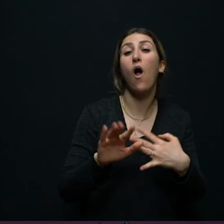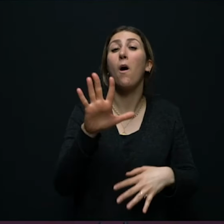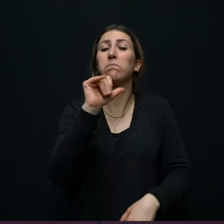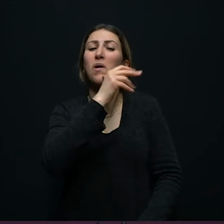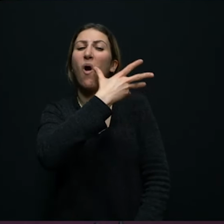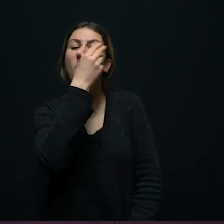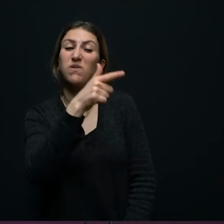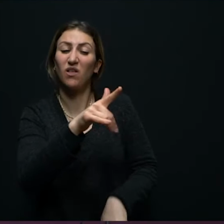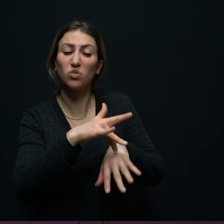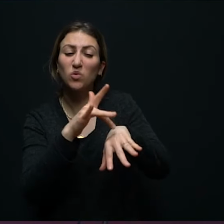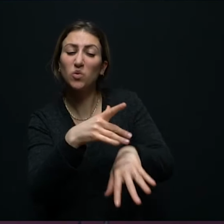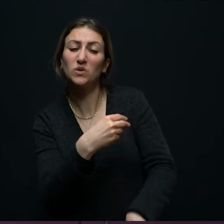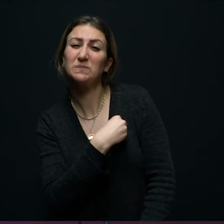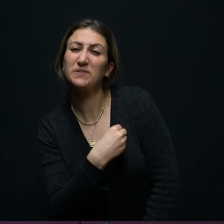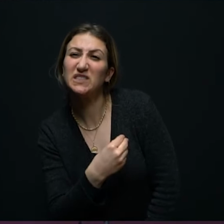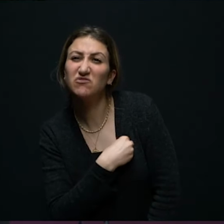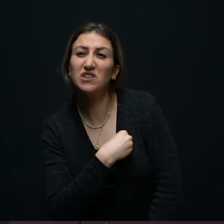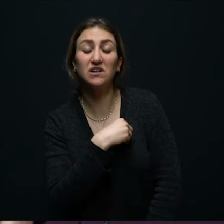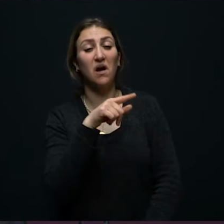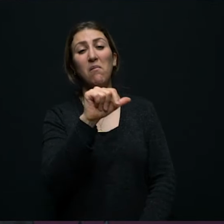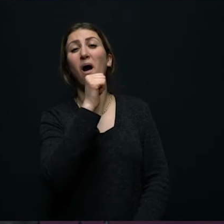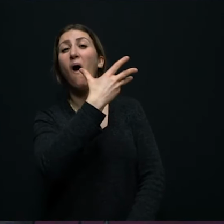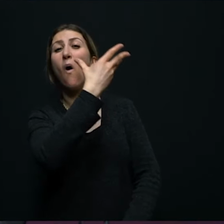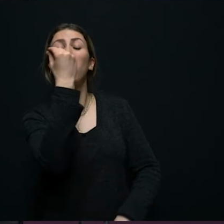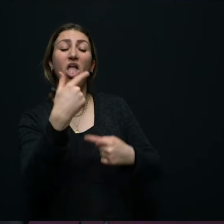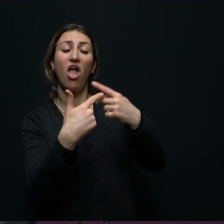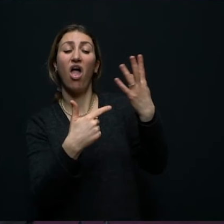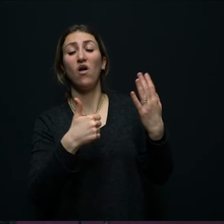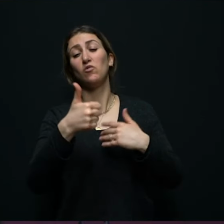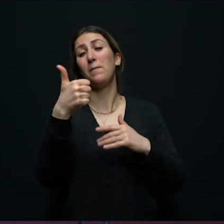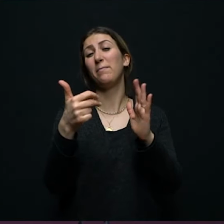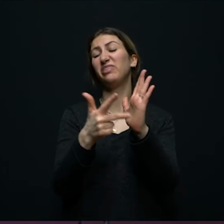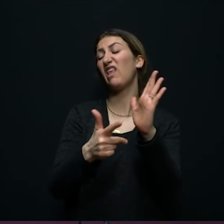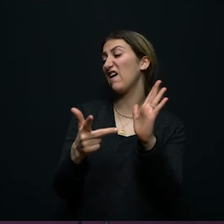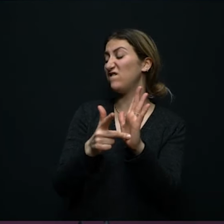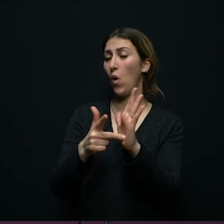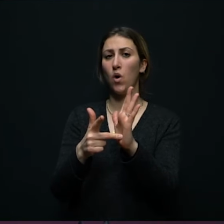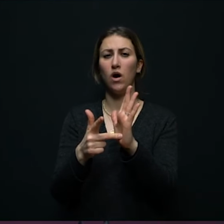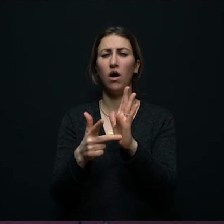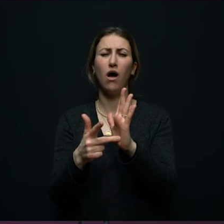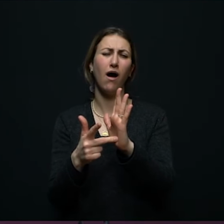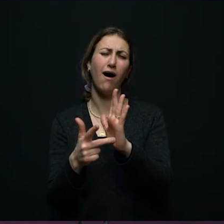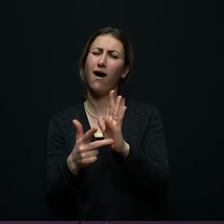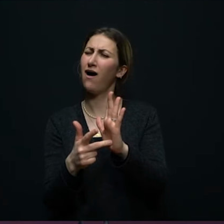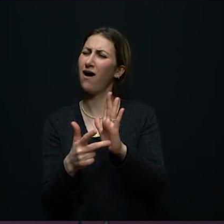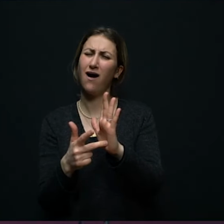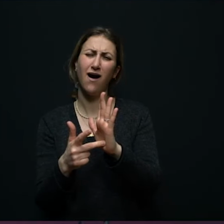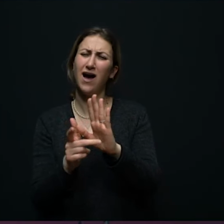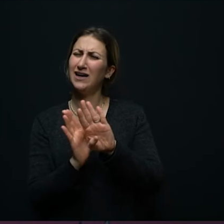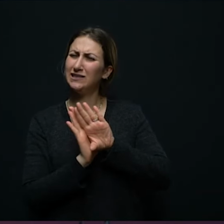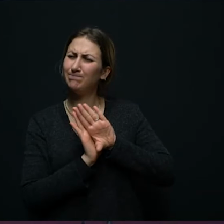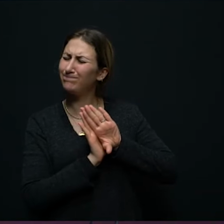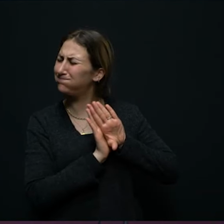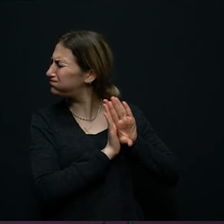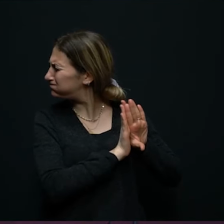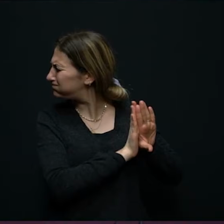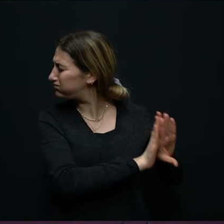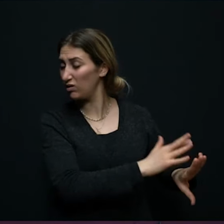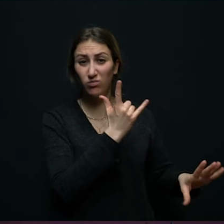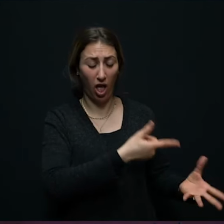différentes prisons dans laquelle nous sommes prisonniers et on a monté et on est découragés